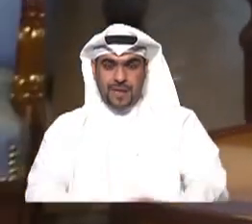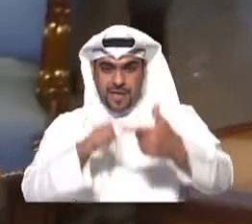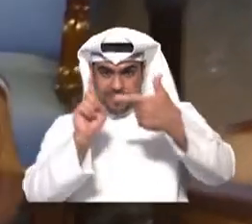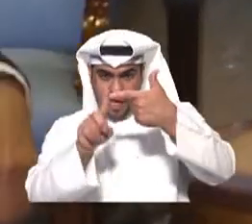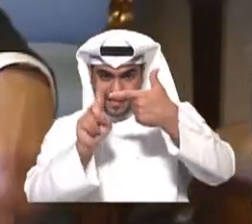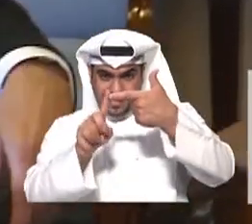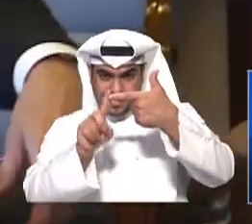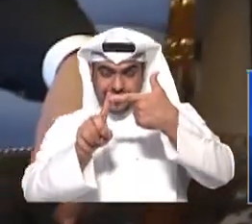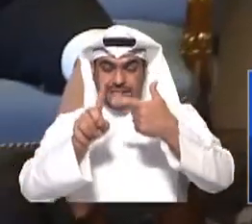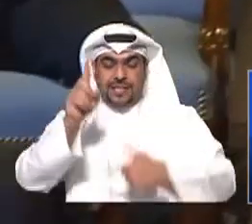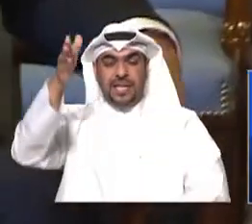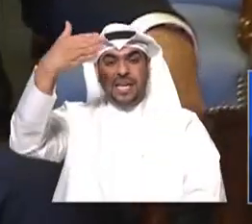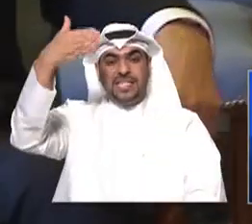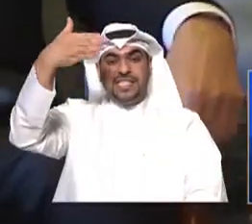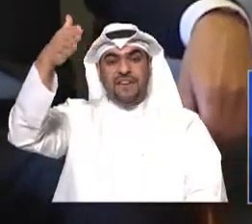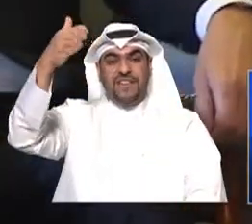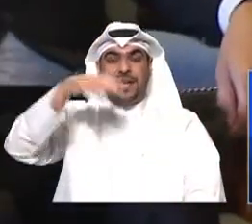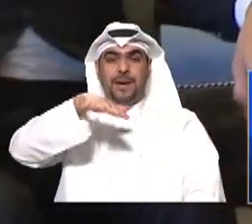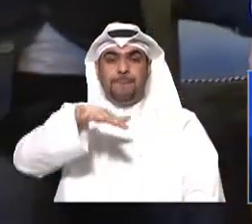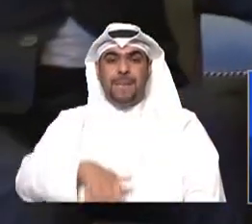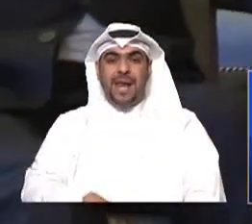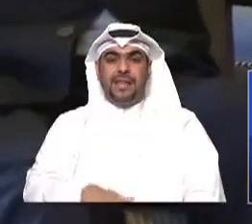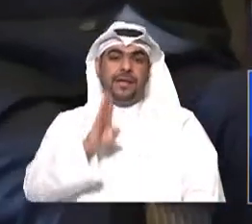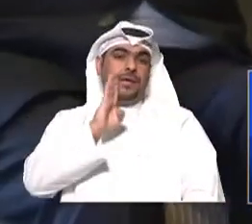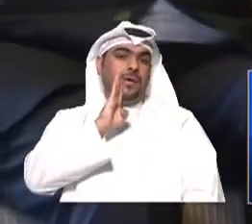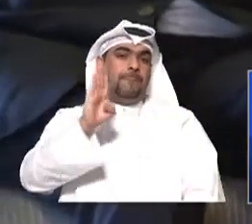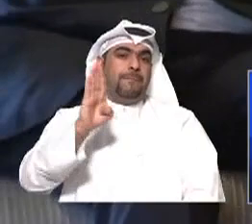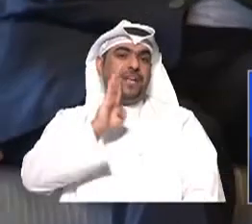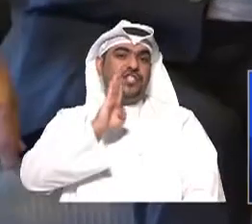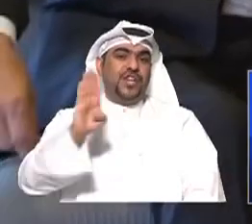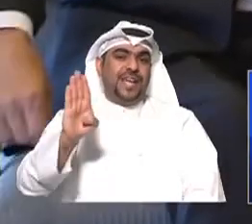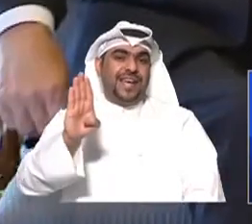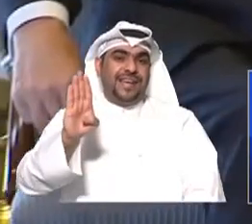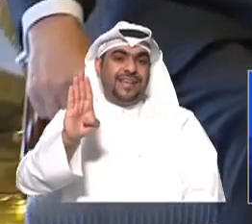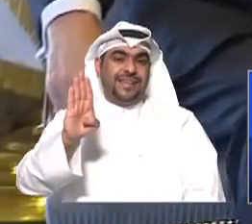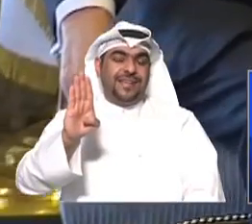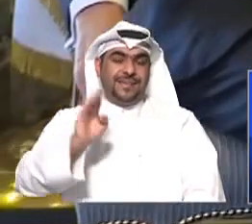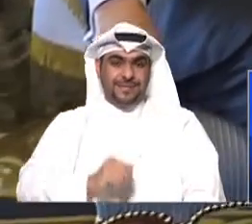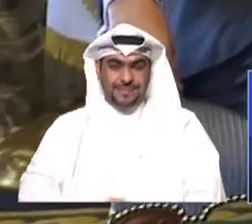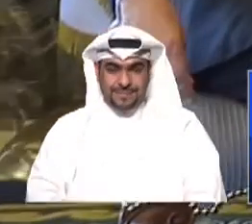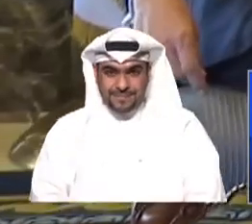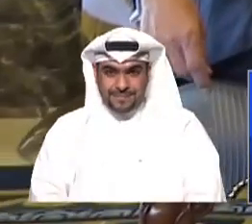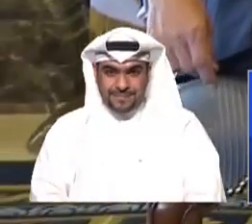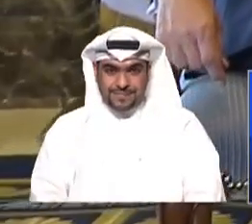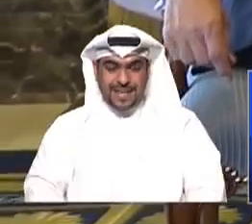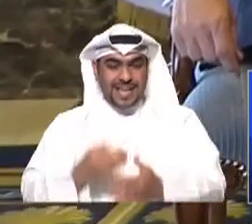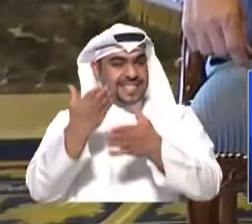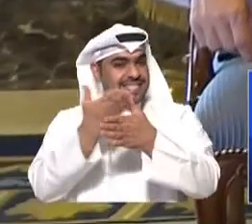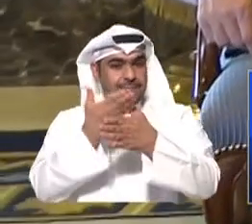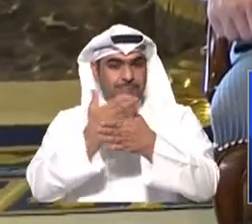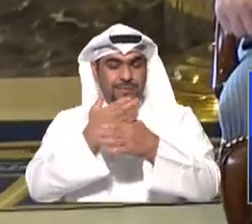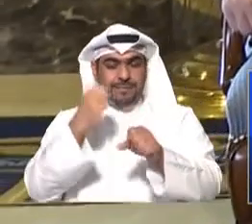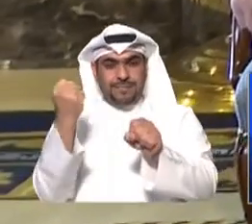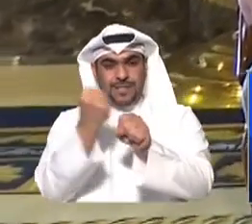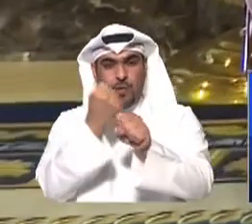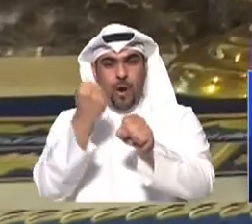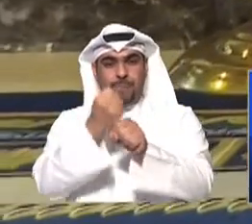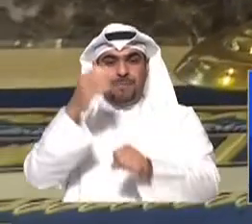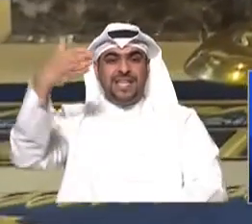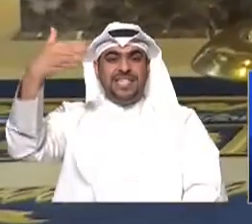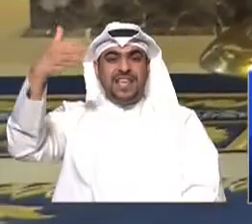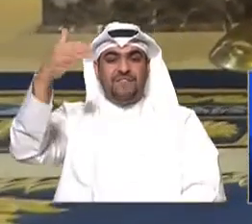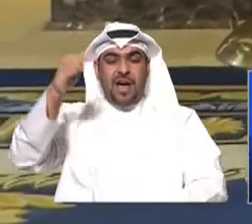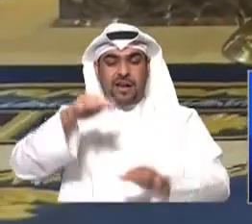وسفير مملكة بلجيكا الصديقة لدى دولة الكويت ليو بيترز، وذلك بمناسبة انتهاء